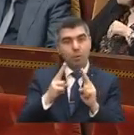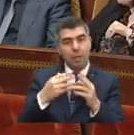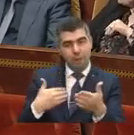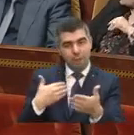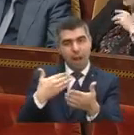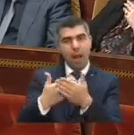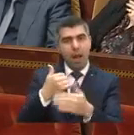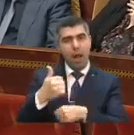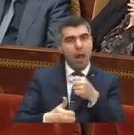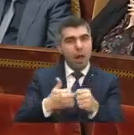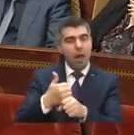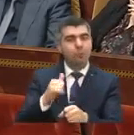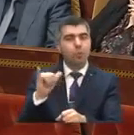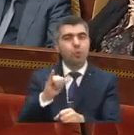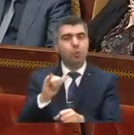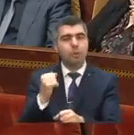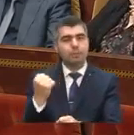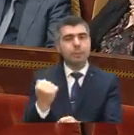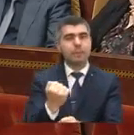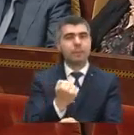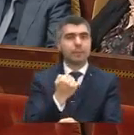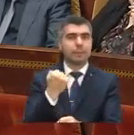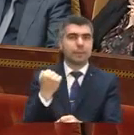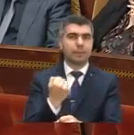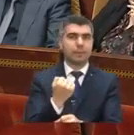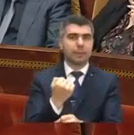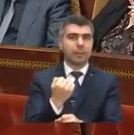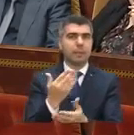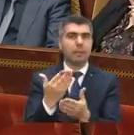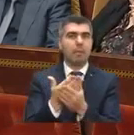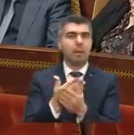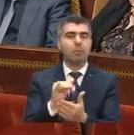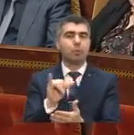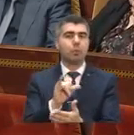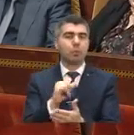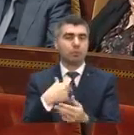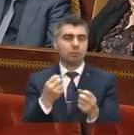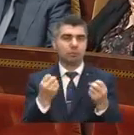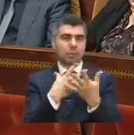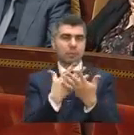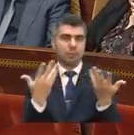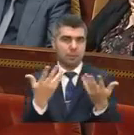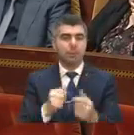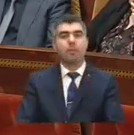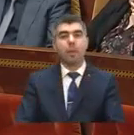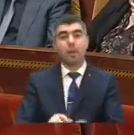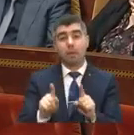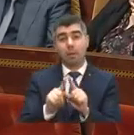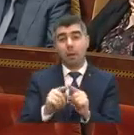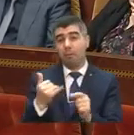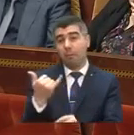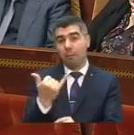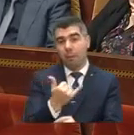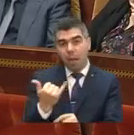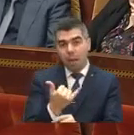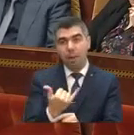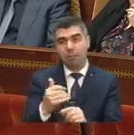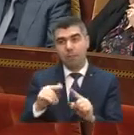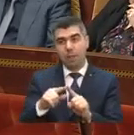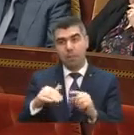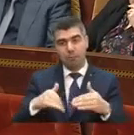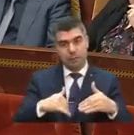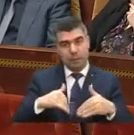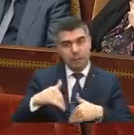ونود أن نعرف سبب ذلك. فالبلاد محتاجة لمزيد من الاستثمارات في هذا القطاع بالنظر لدوره الحيوي في تنشيط الحركة